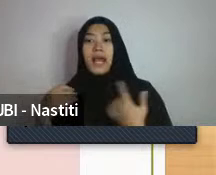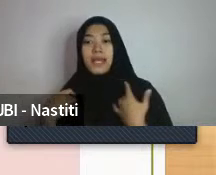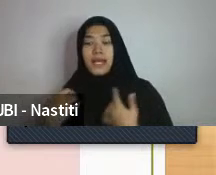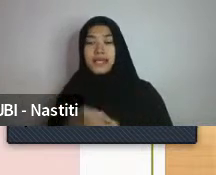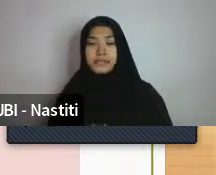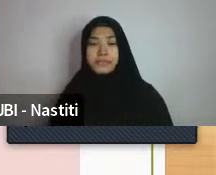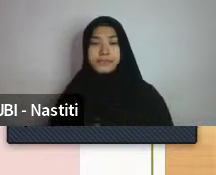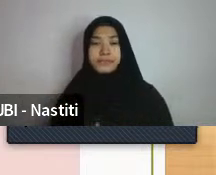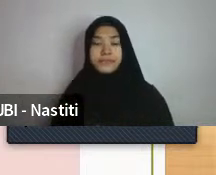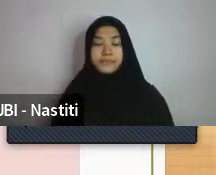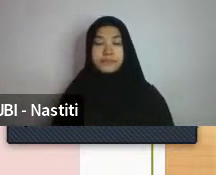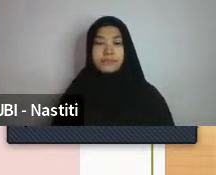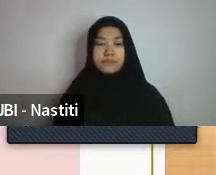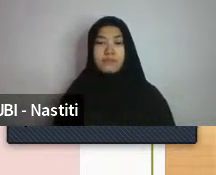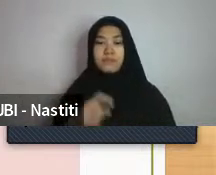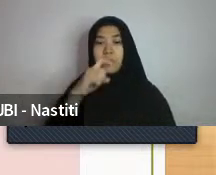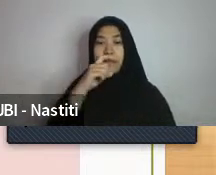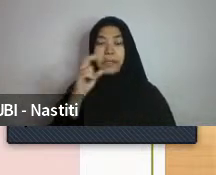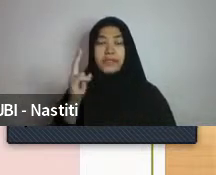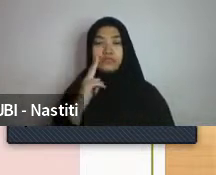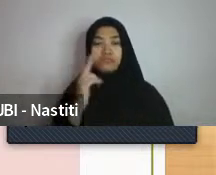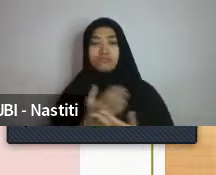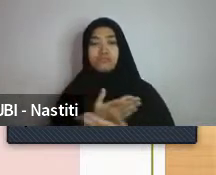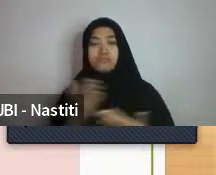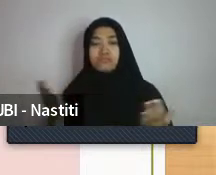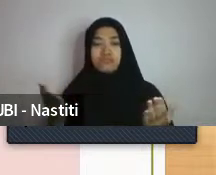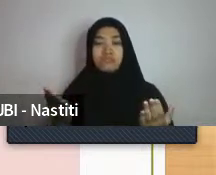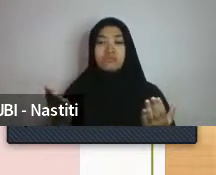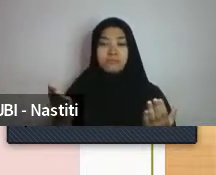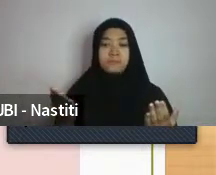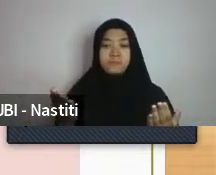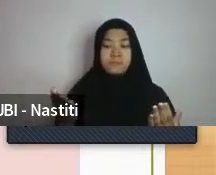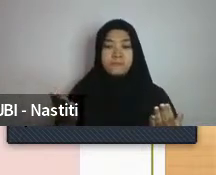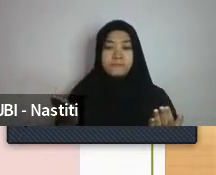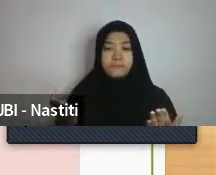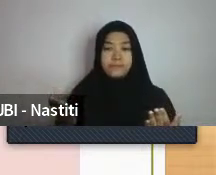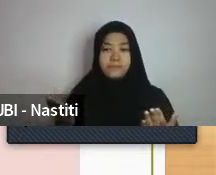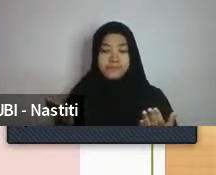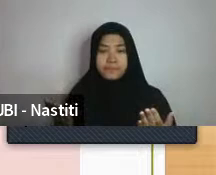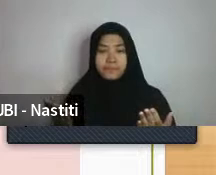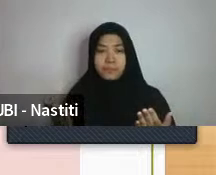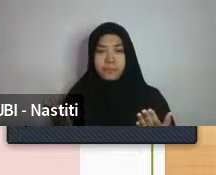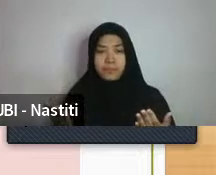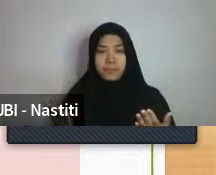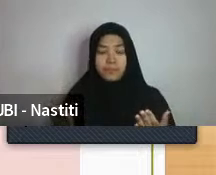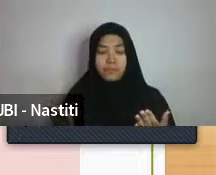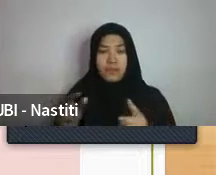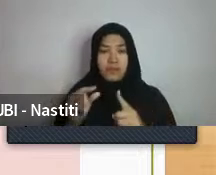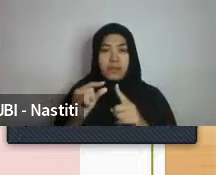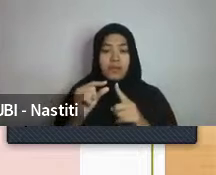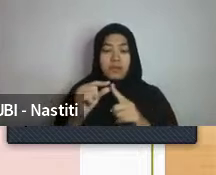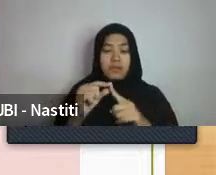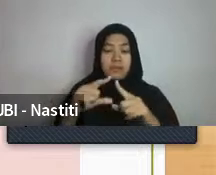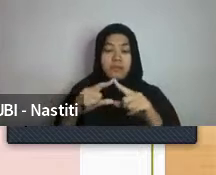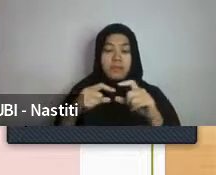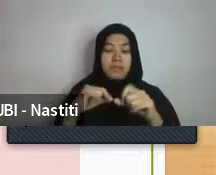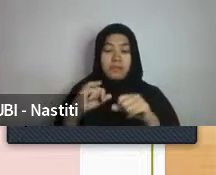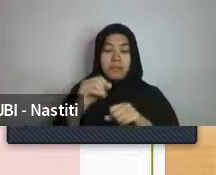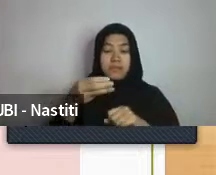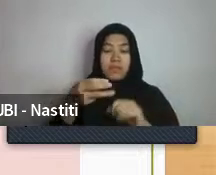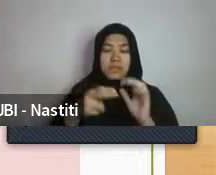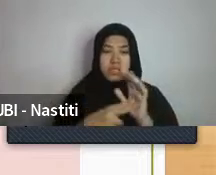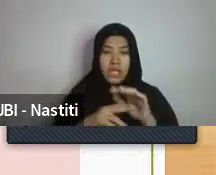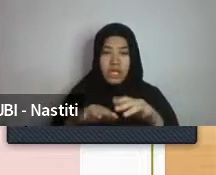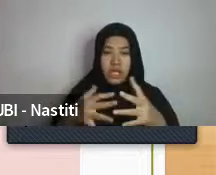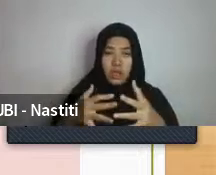Dan Bapak Ibu sekalian, tidak ada siapapun ya, pasien siapapun kita yang bisa